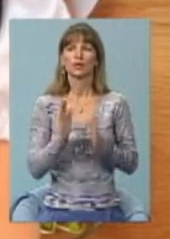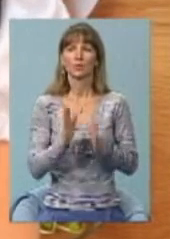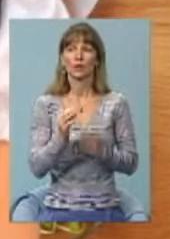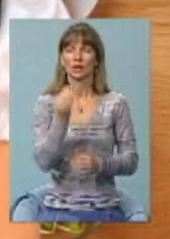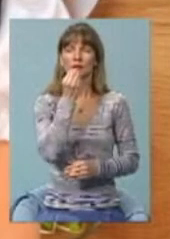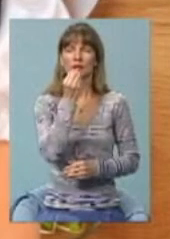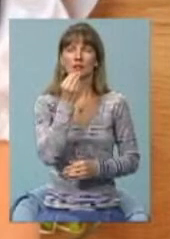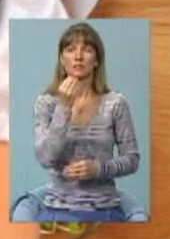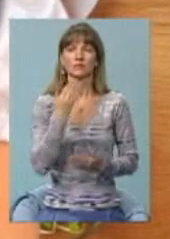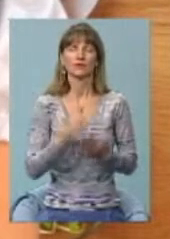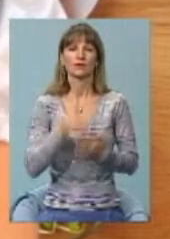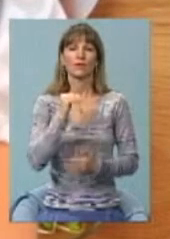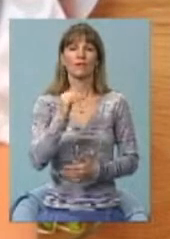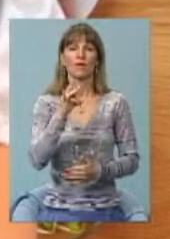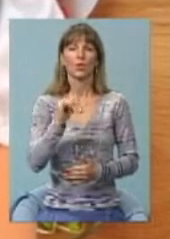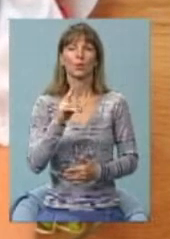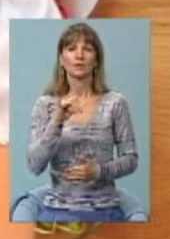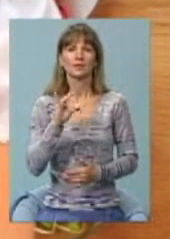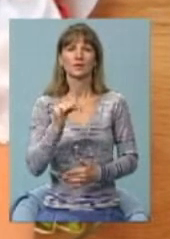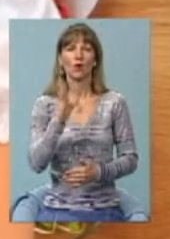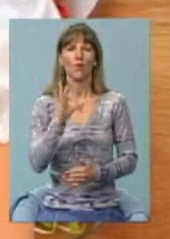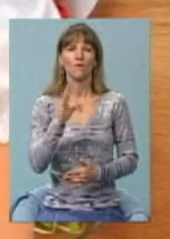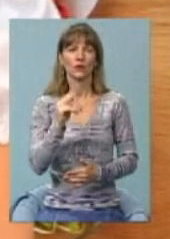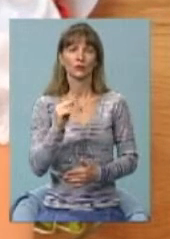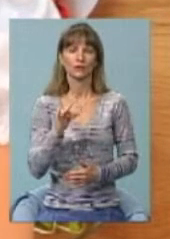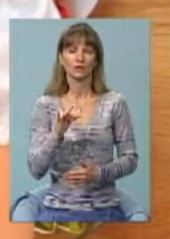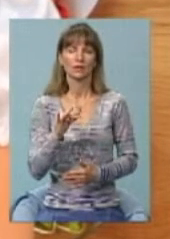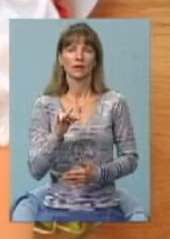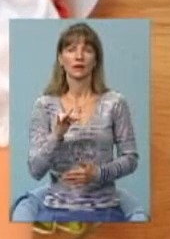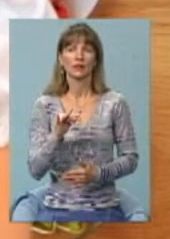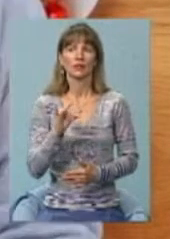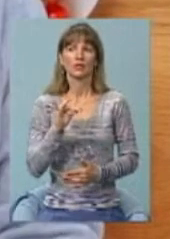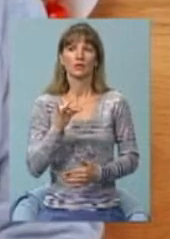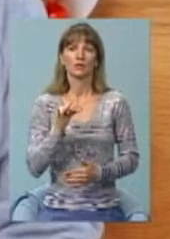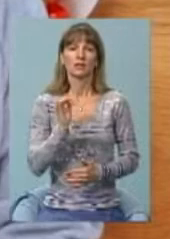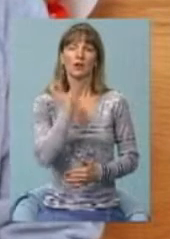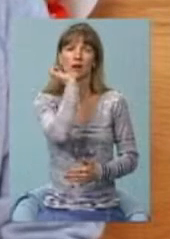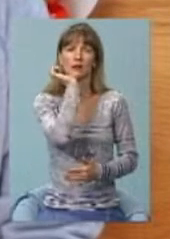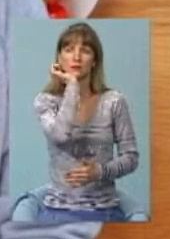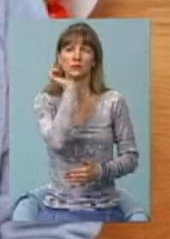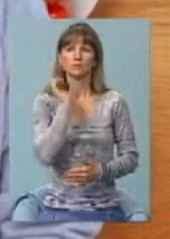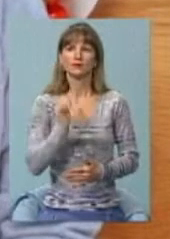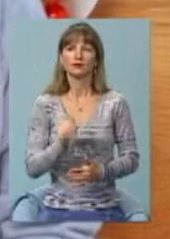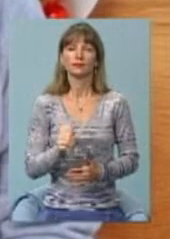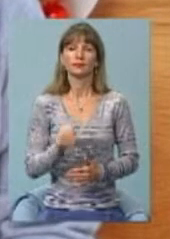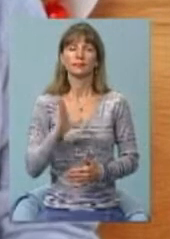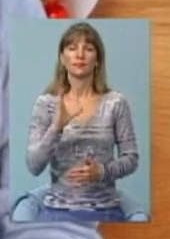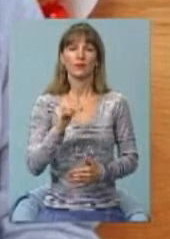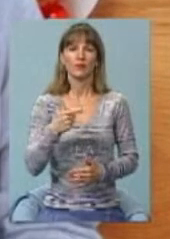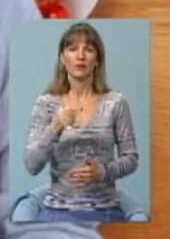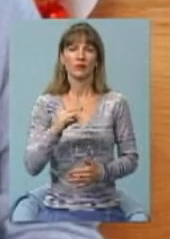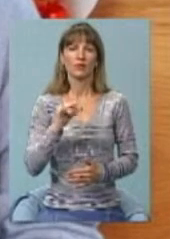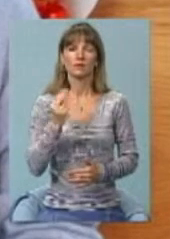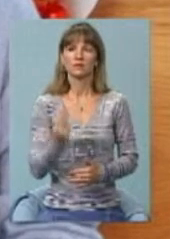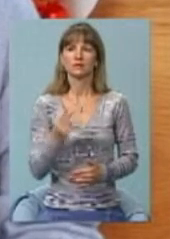ест всякие фрукты и овощи, и бобы, и орешки. Вегетарианец, который вообще